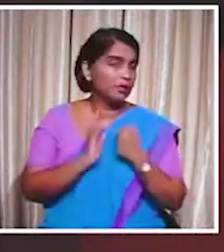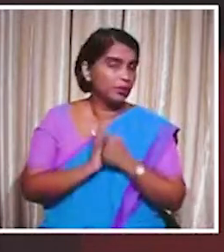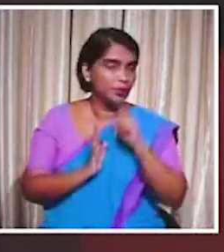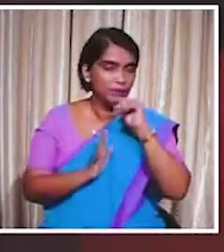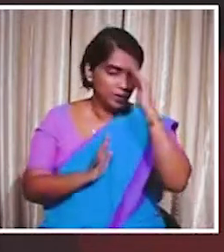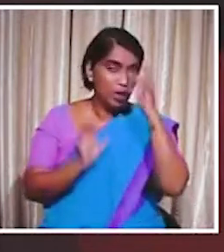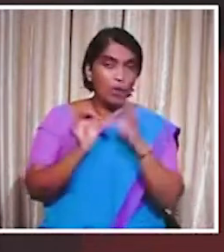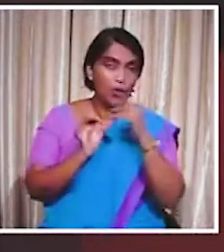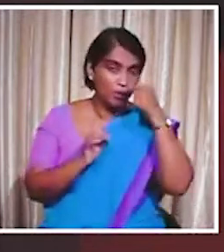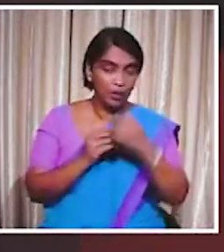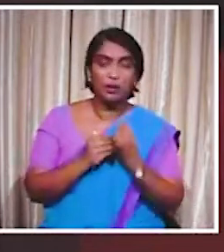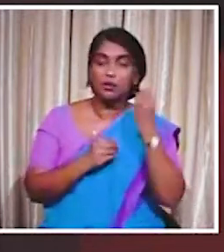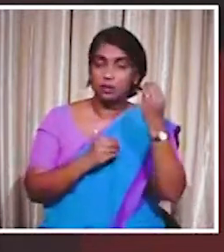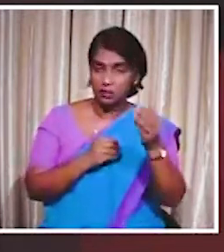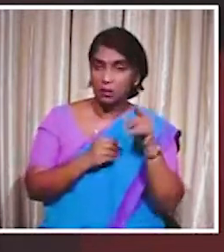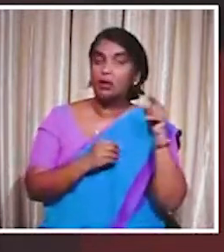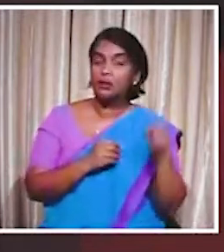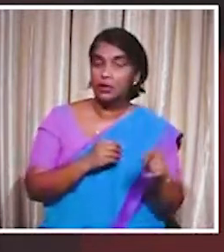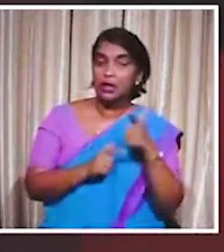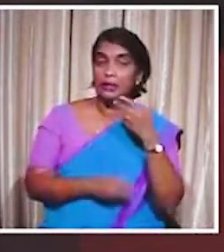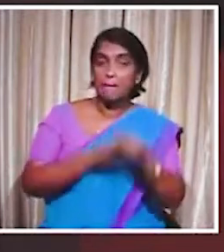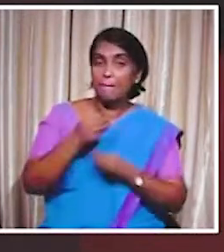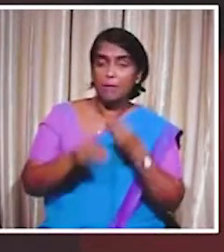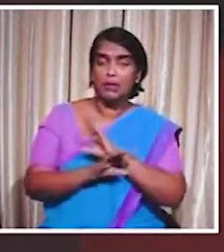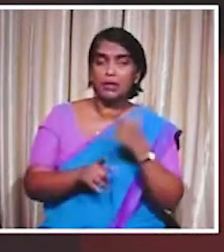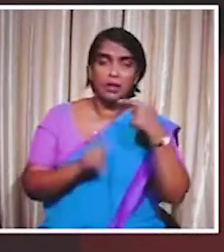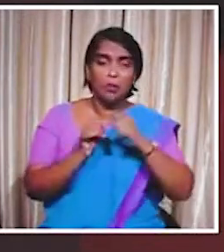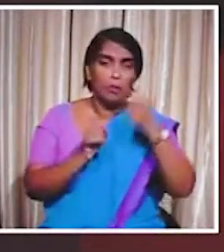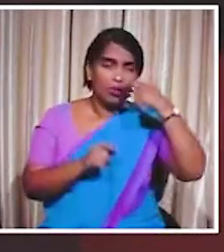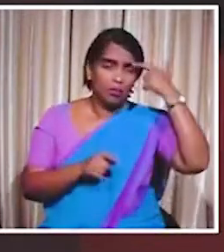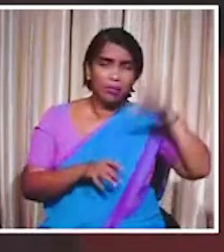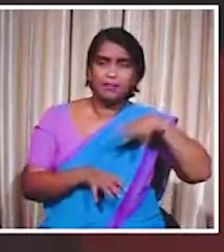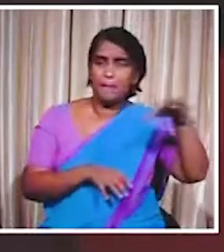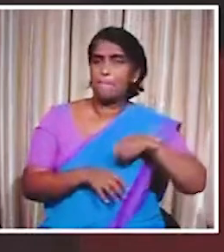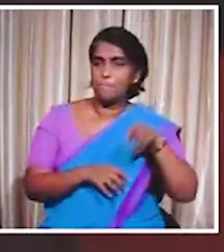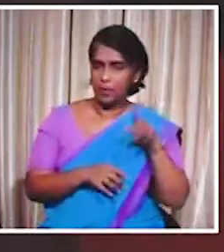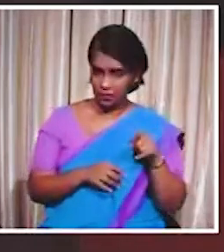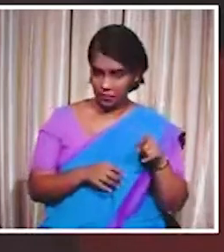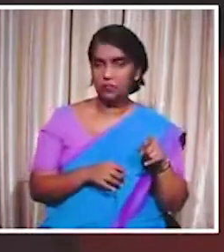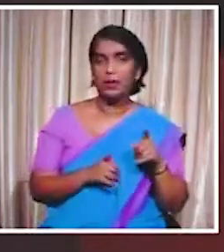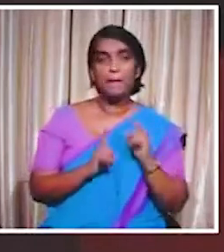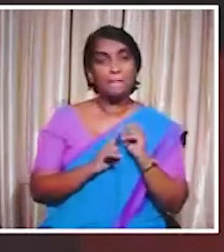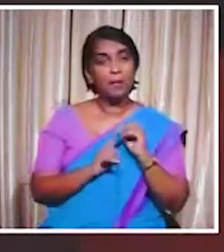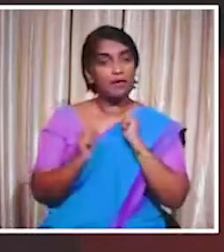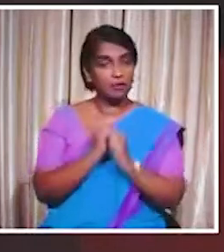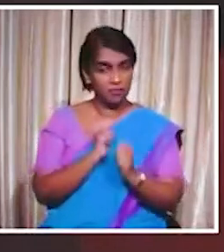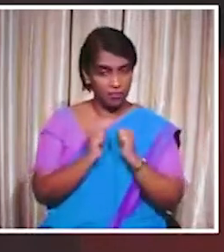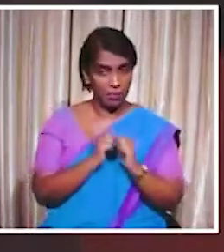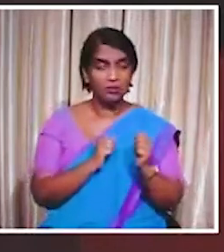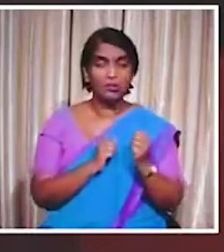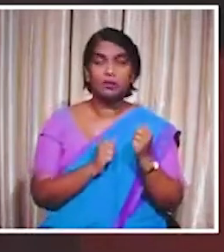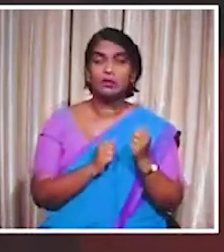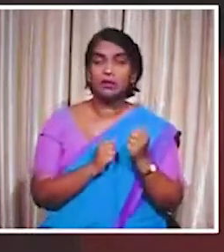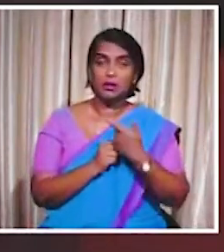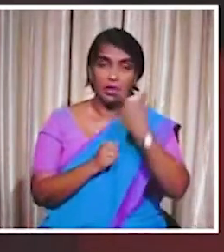කථානායකතුමනි භූමිතෙල් ලබා දුන්නම ඒක දීවරයන්ට යන්නේ නැතුව භූමිතෙල් අවභාවිතා වෙච්ච අවස්ථාවක් තියෙනවා. ඒක පෞද්ගලික බස් රථ මිලදී